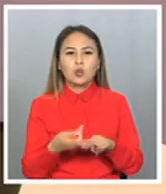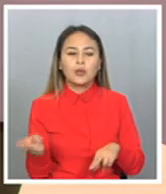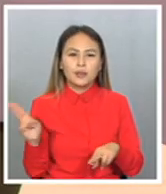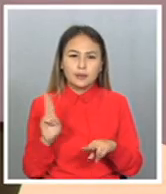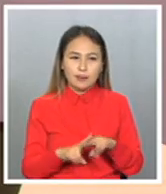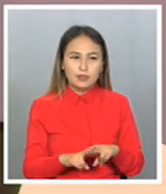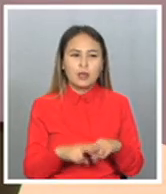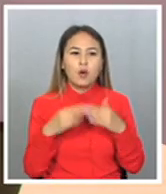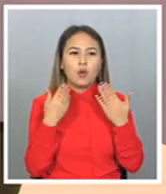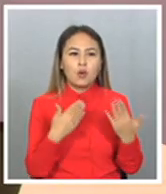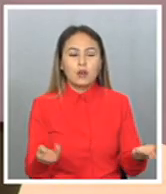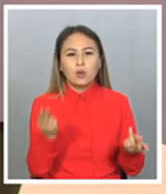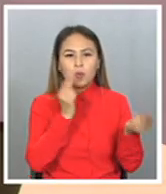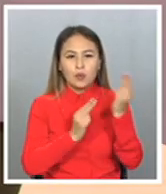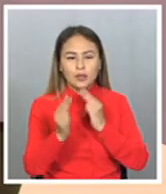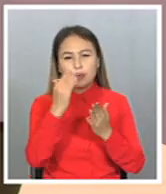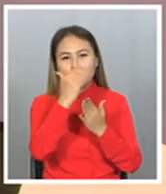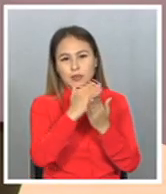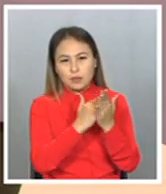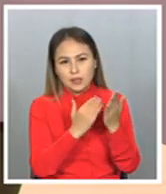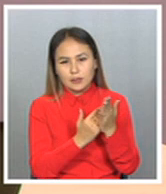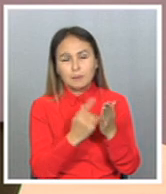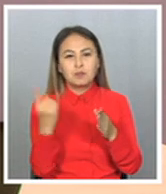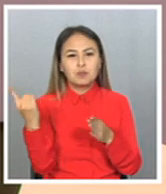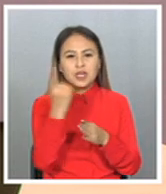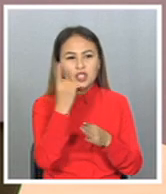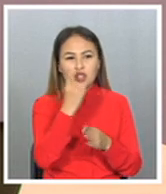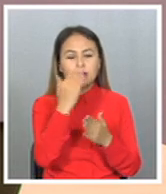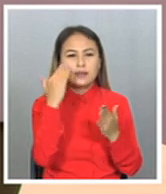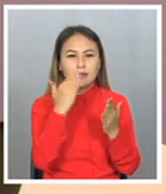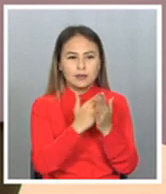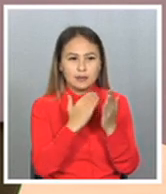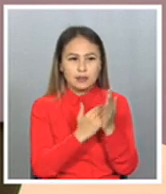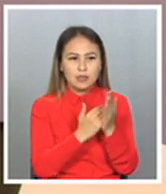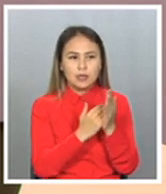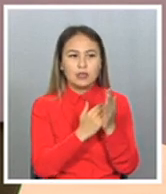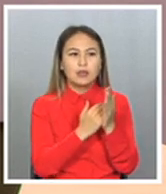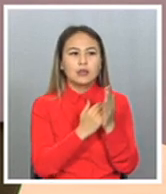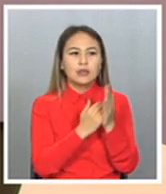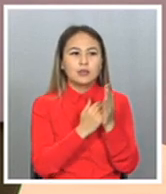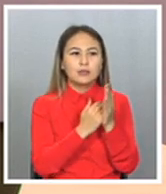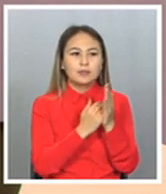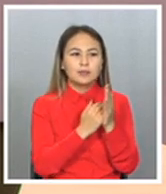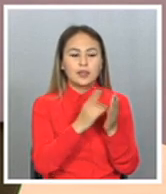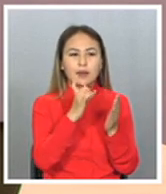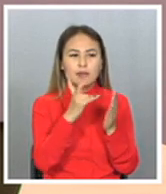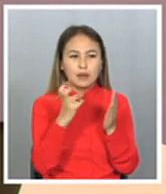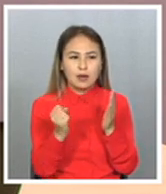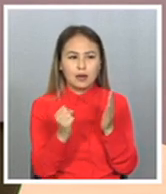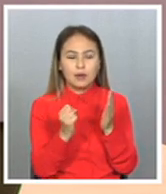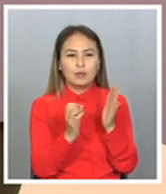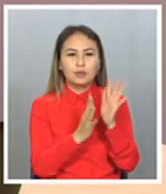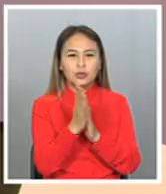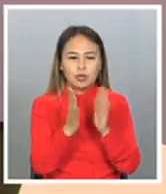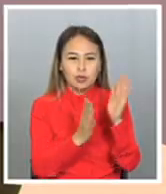Сондықтан оның қоректік тізбегінің бірінші сатысы мүк, қына,